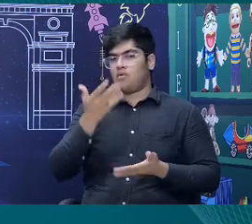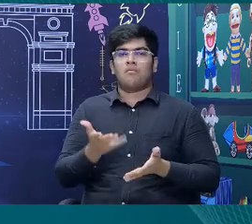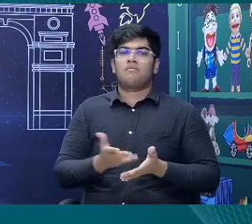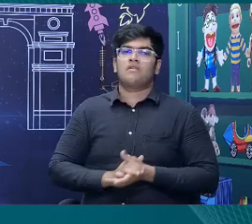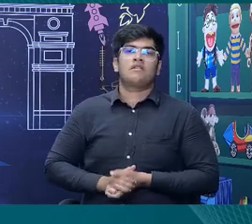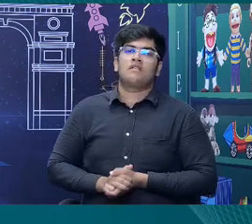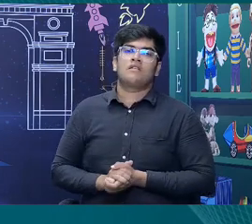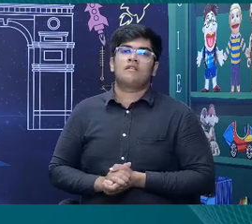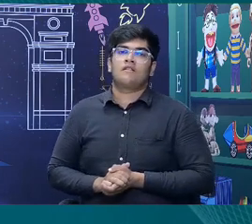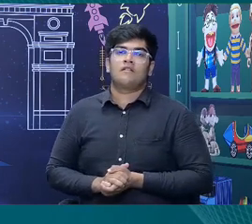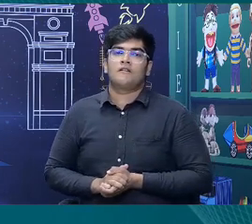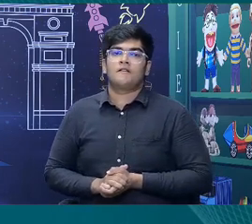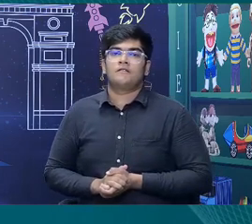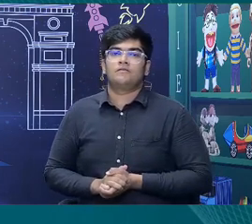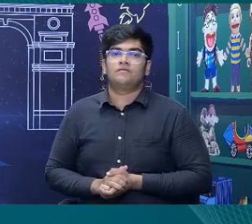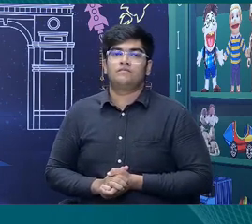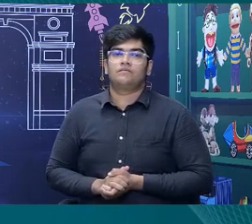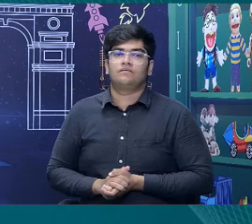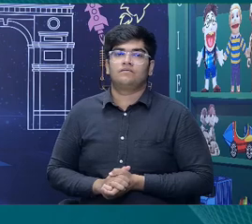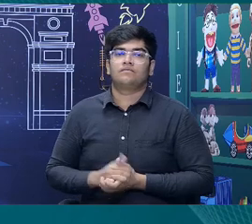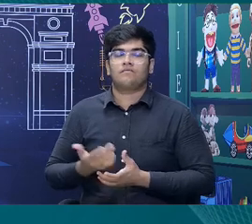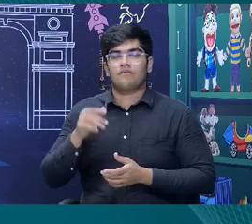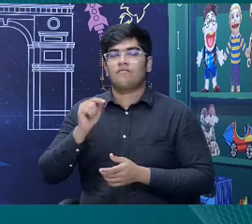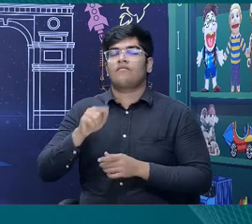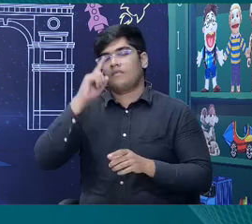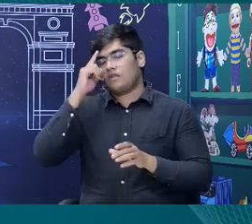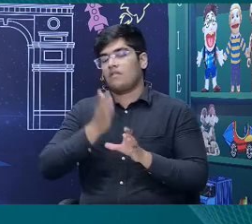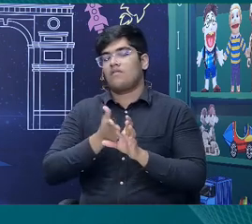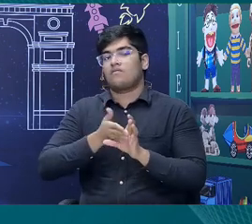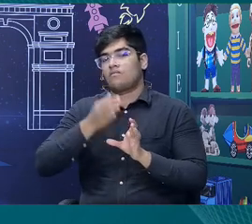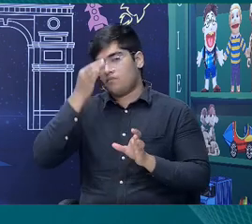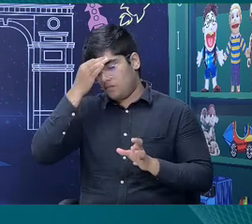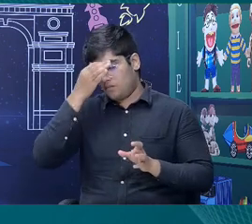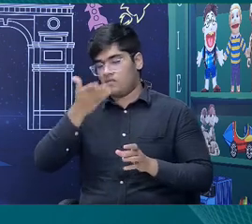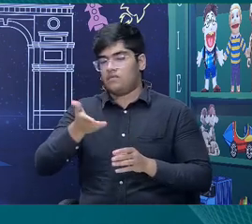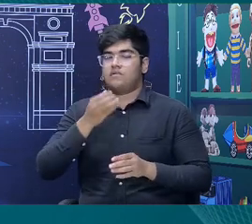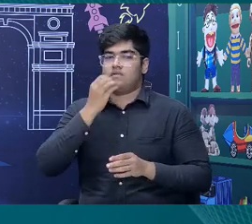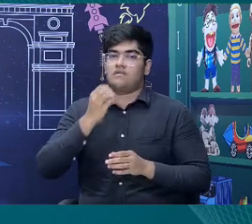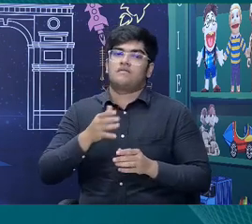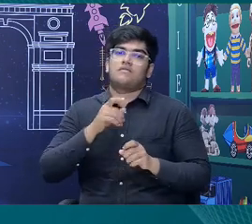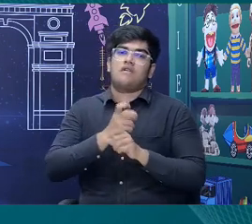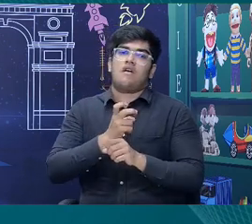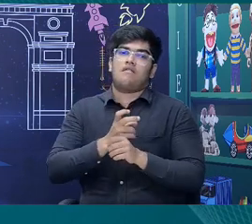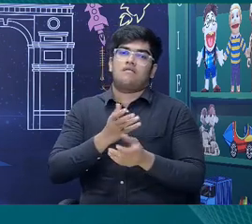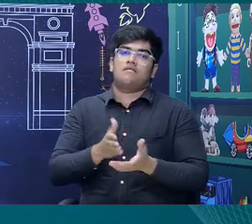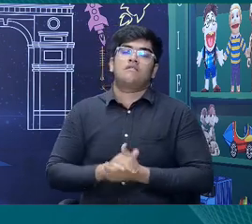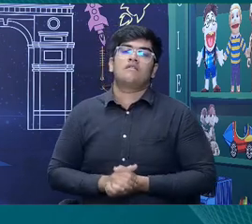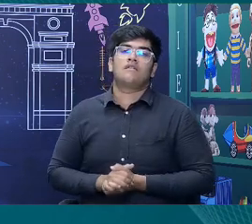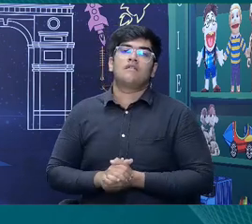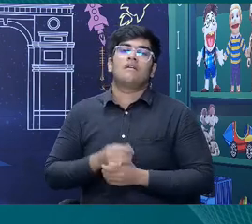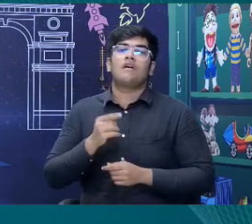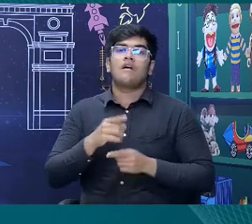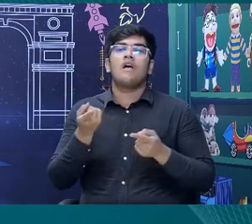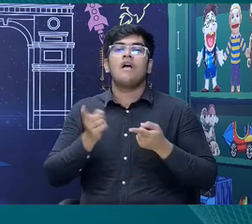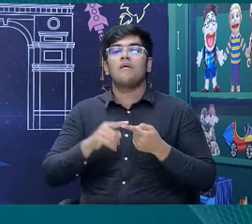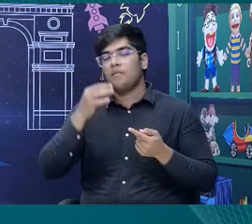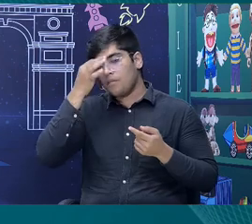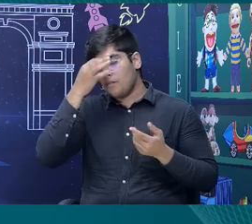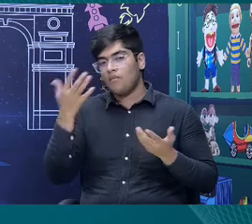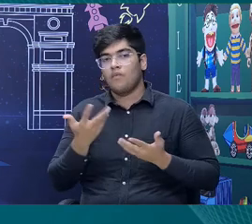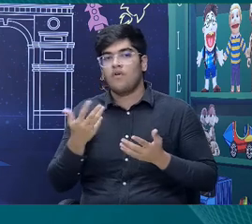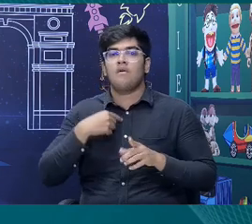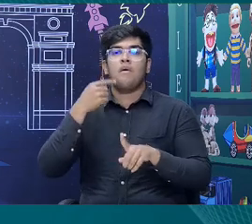भी साइकोलॉजिकल प्रॉब्लम्स हैं हम उनको बोलते हैं उसके लिए आप एसिस्टेंसिया थेरेपी के लिए जाओ इसमें मेथड क्या है ट्रीटमेंट का हम पॉजिटिव